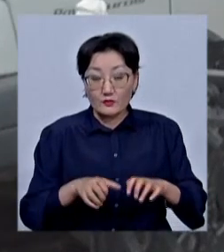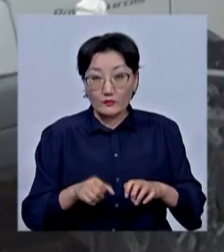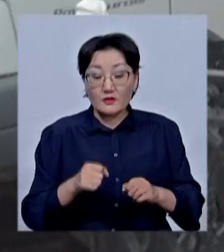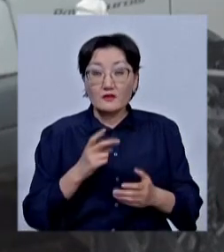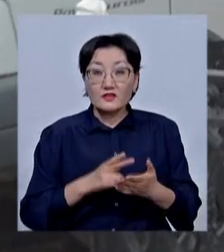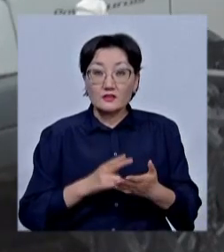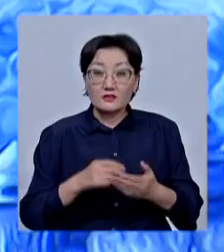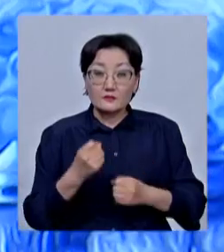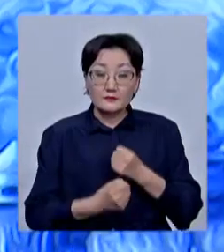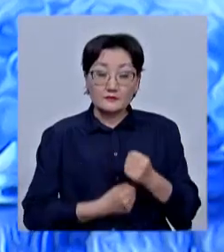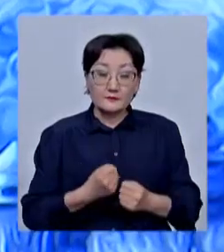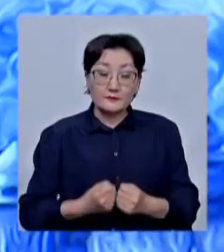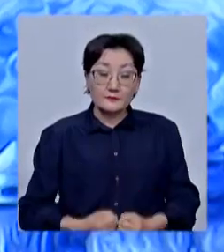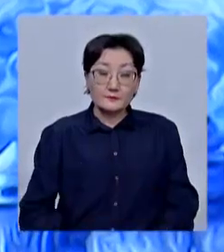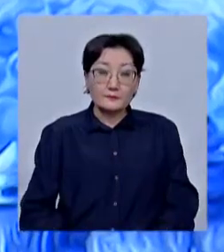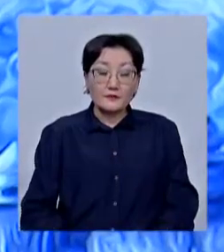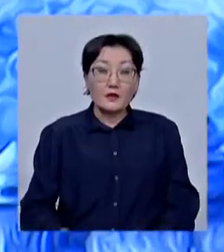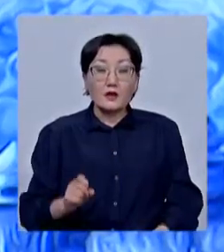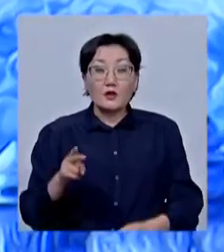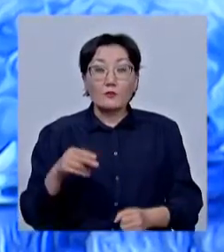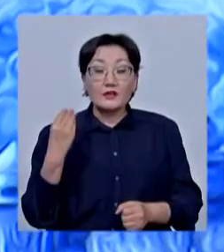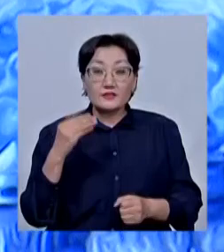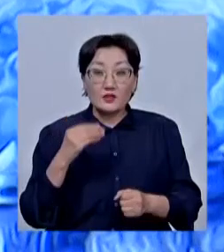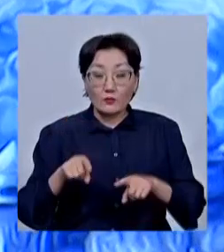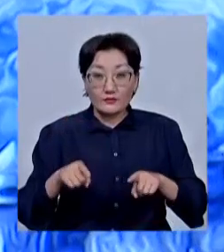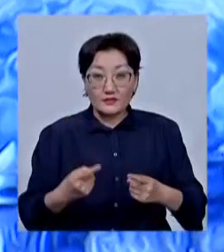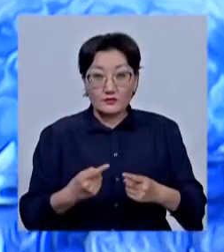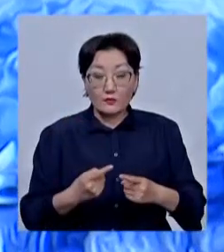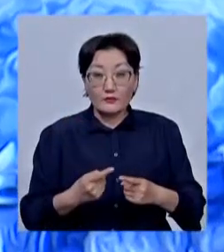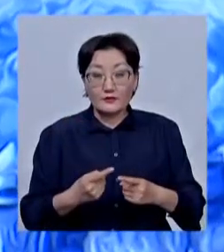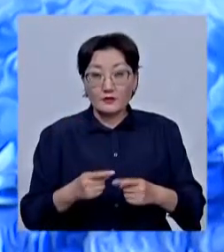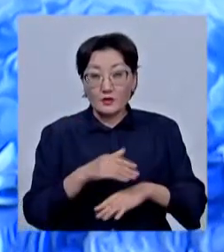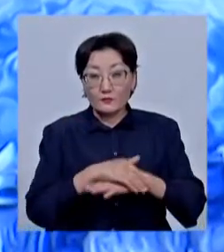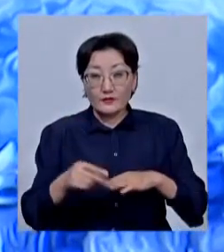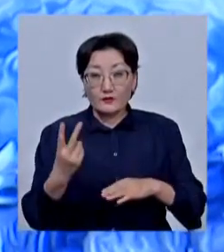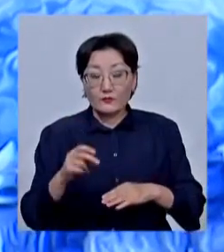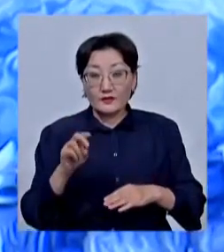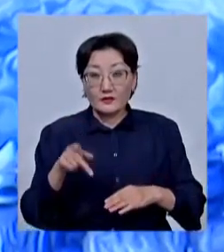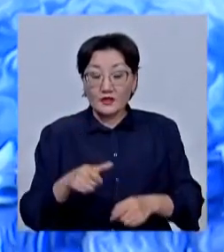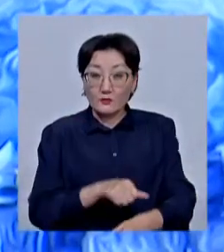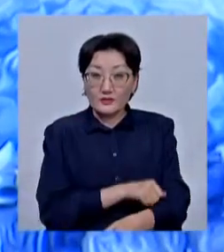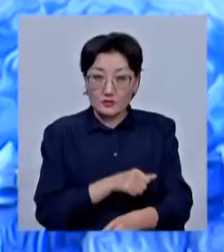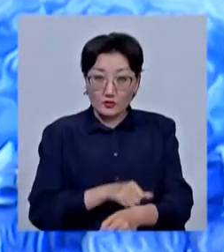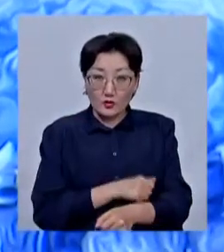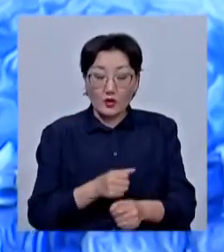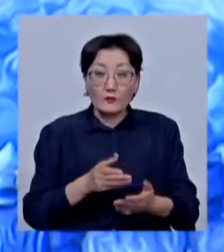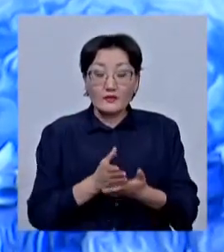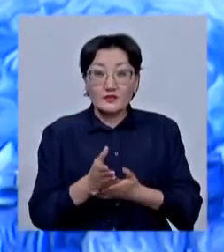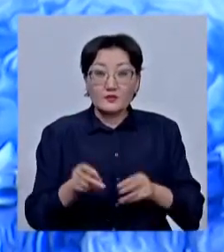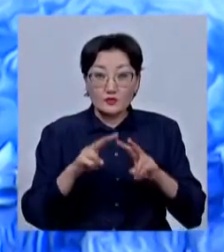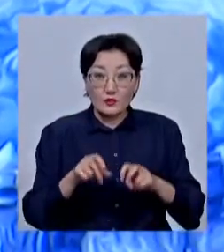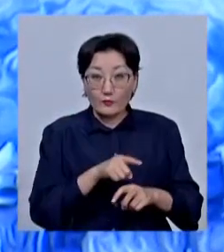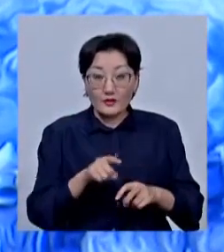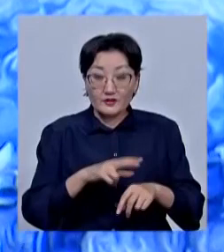вещественные доказательства. В Актобе тем временем задержали иностранца с 2 килограммами наркотиков. В ходе очередного